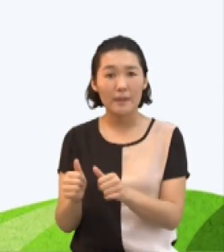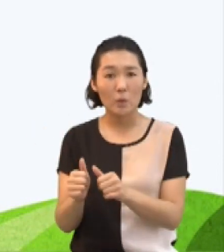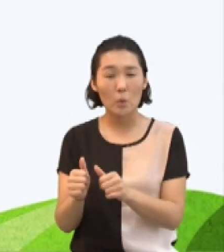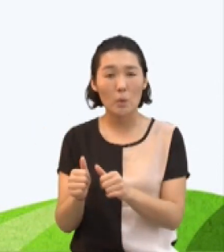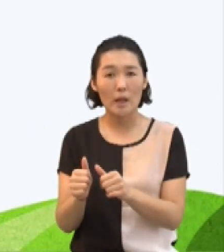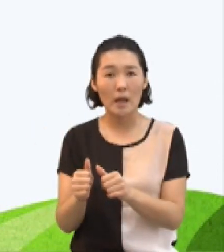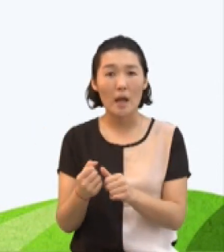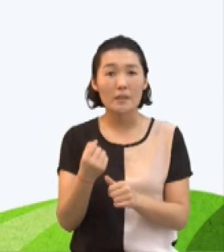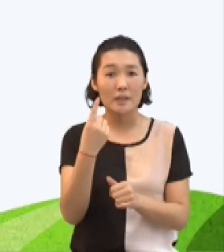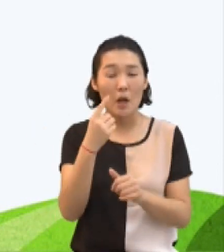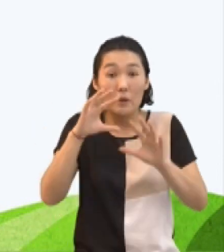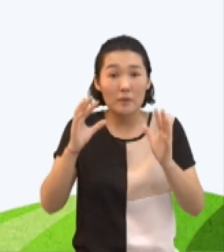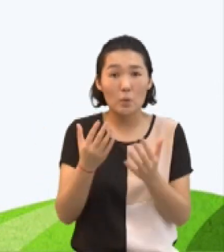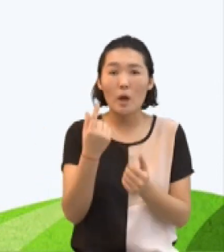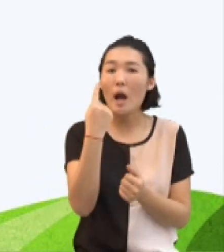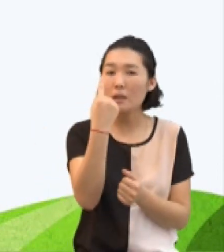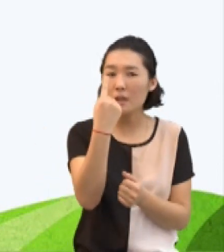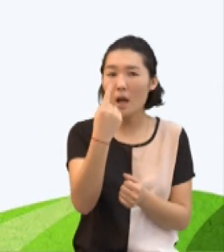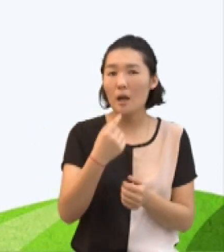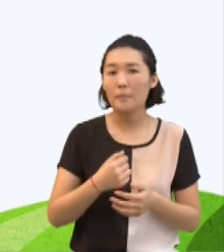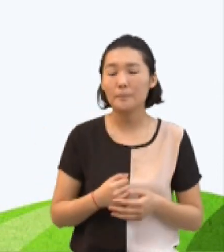Фигура стала вдруг одна.